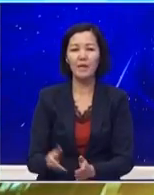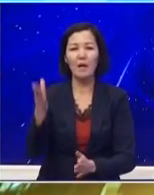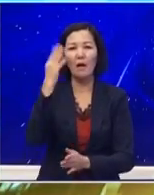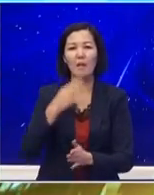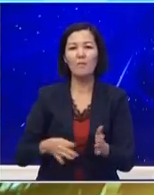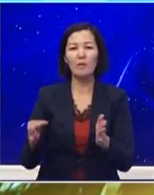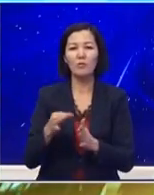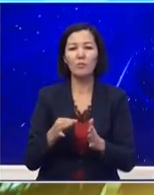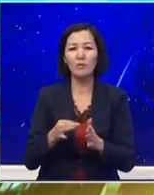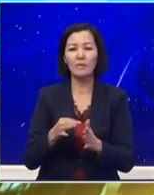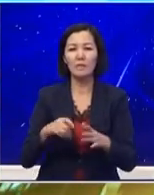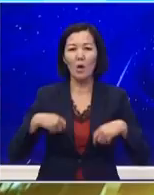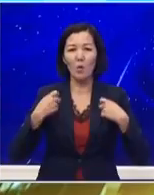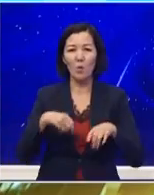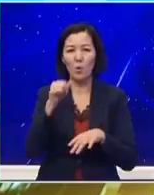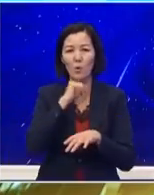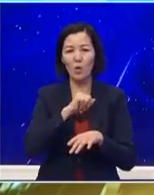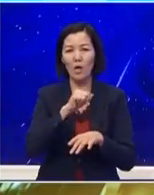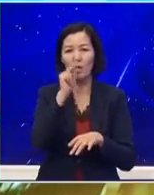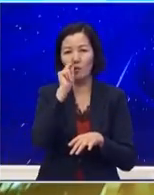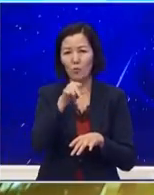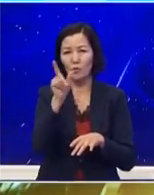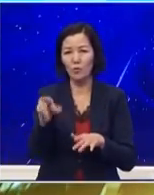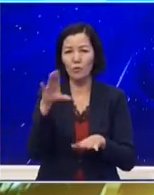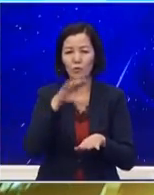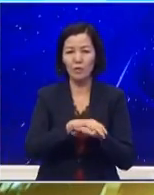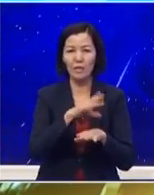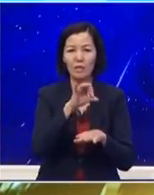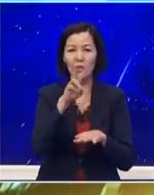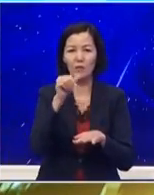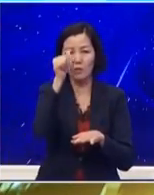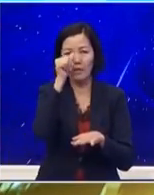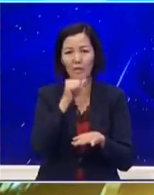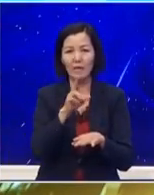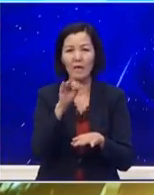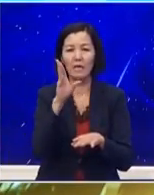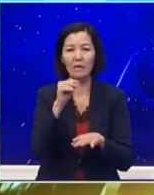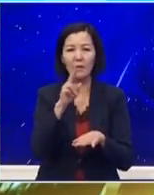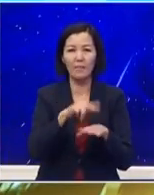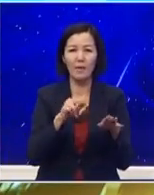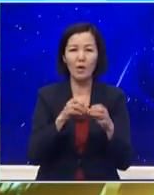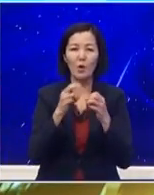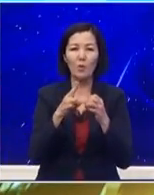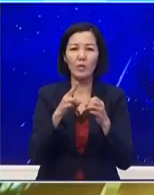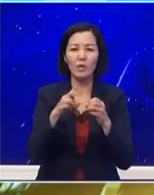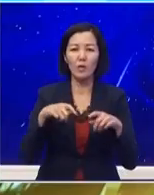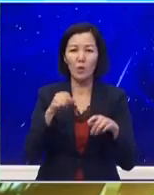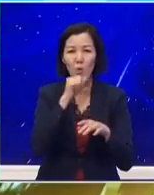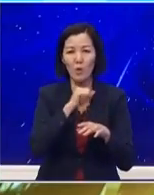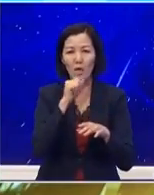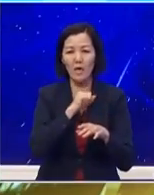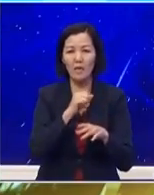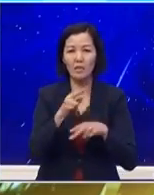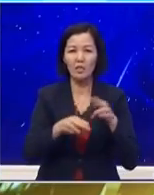Алматы облысында қой ұрлаған ұры ұсталды. Желтоқсан айында Қаратал аудандық полиция бөліміне 12 қойдың ұрланғаны жайлы